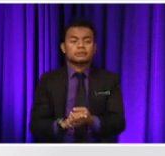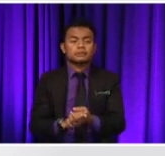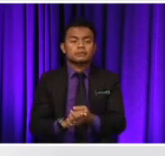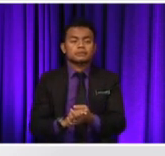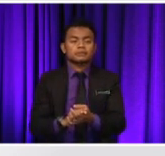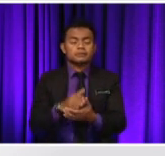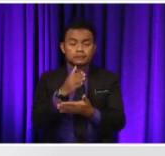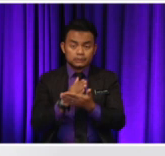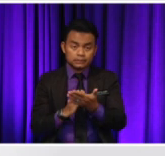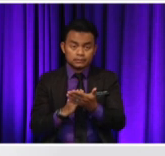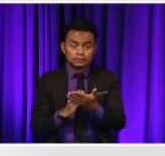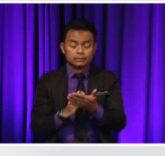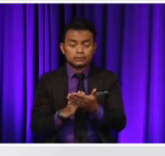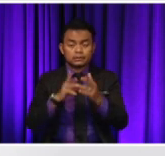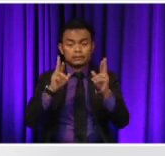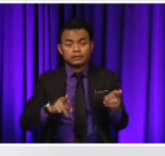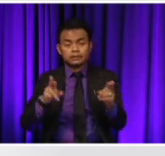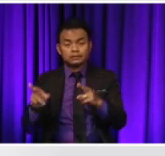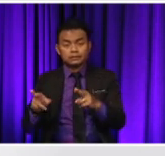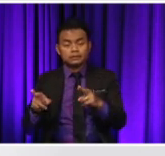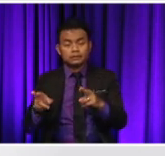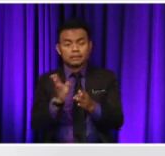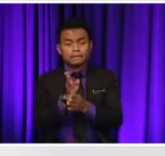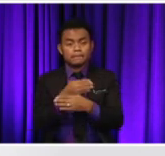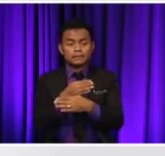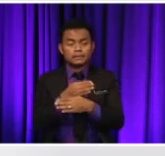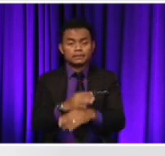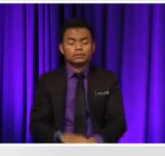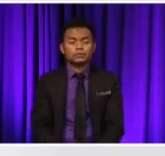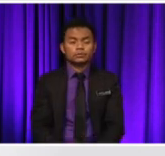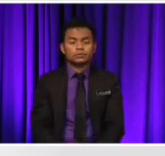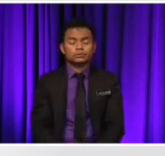pengurus dengan merancang dan membentuk membentuk